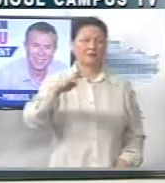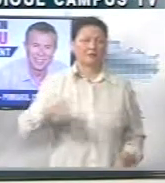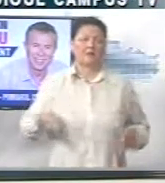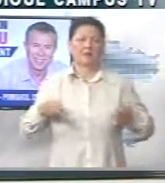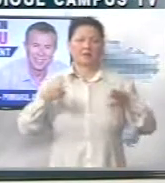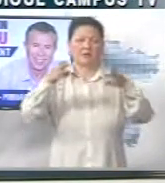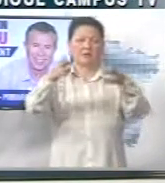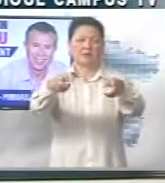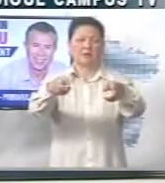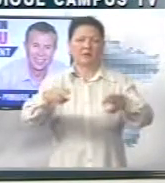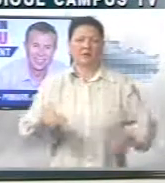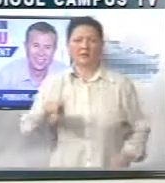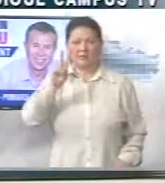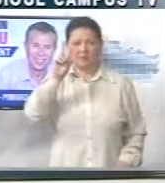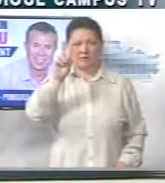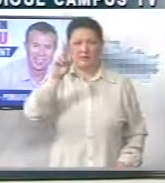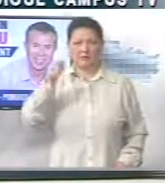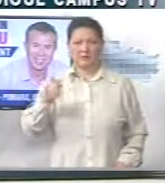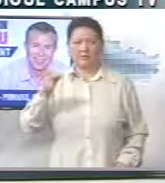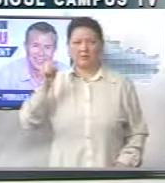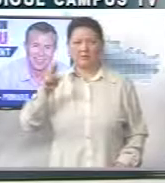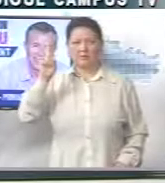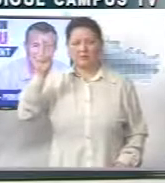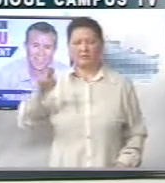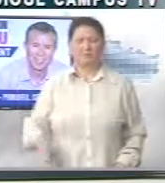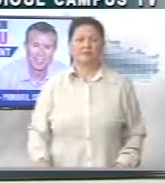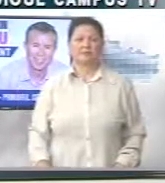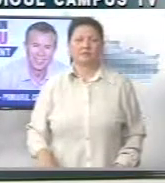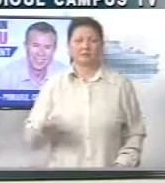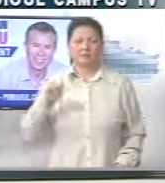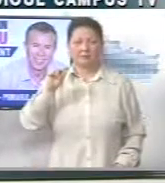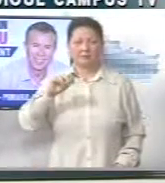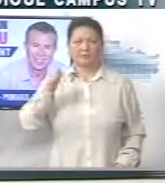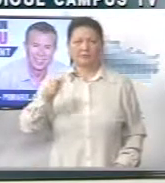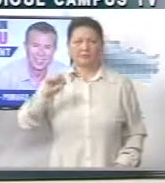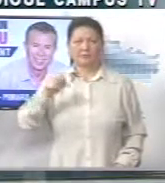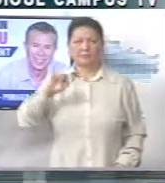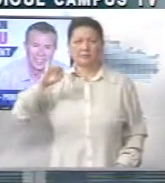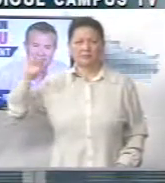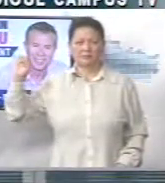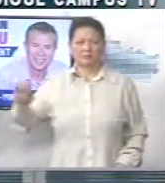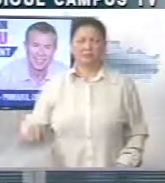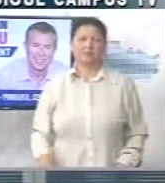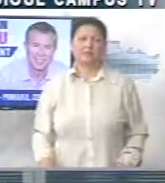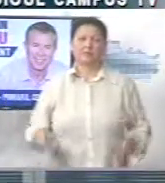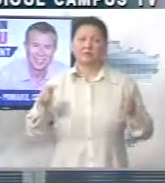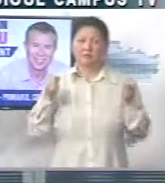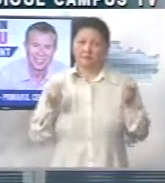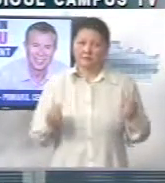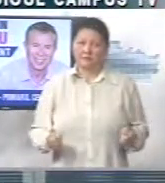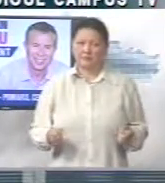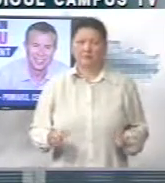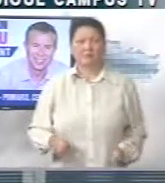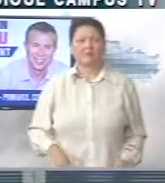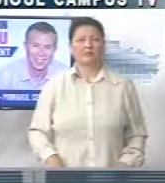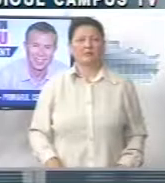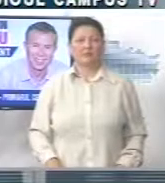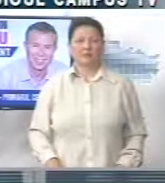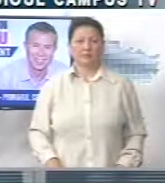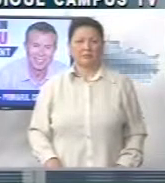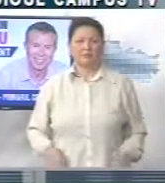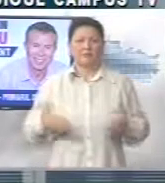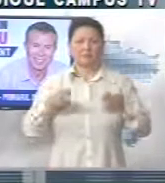domnul Ionescu, întreabă un alt telespectator. E destul de greu. Sigur, e greu pentru că nu este în administrarea